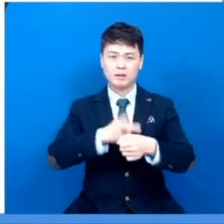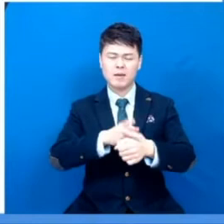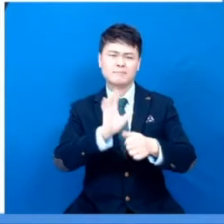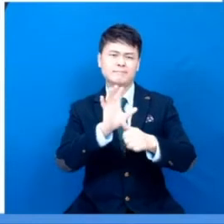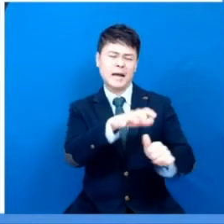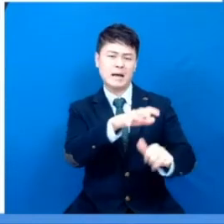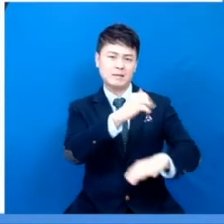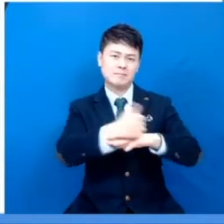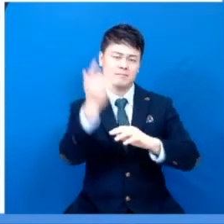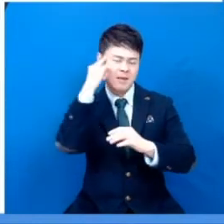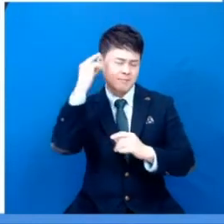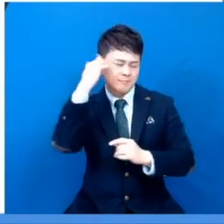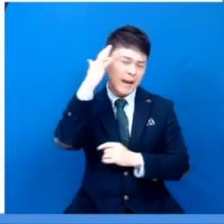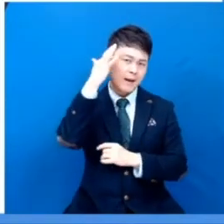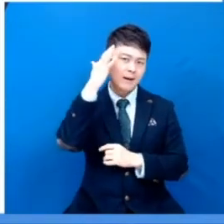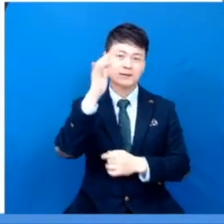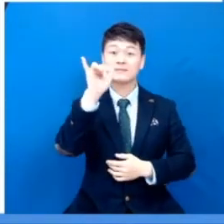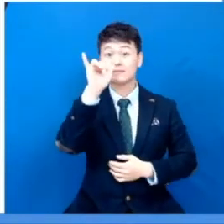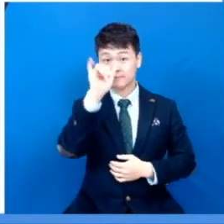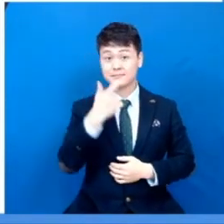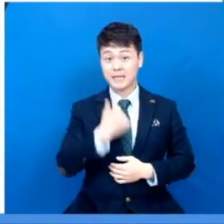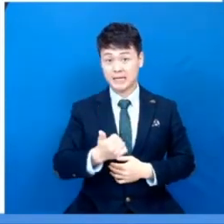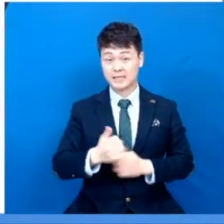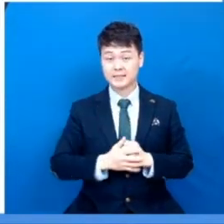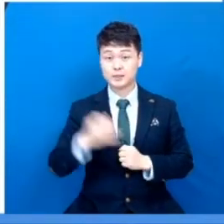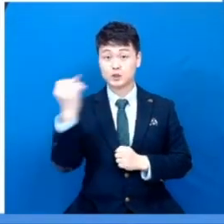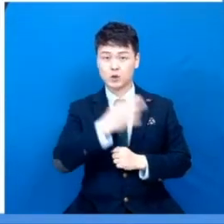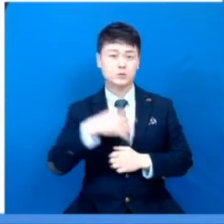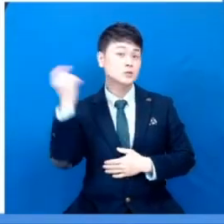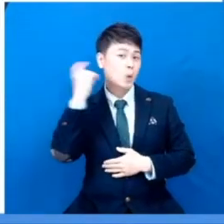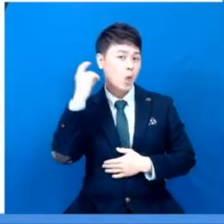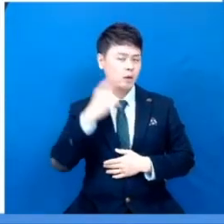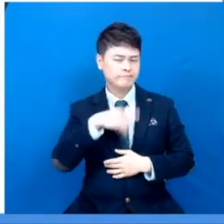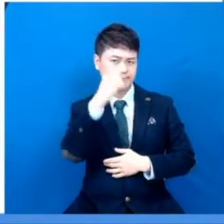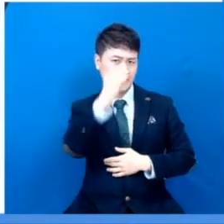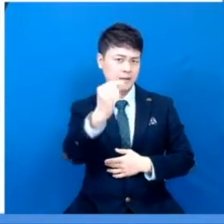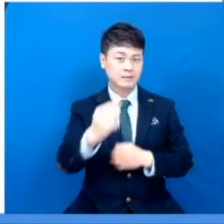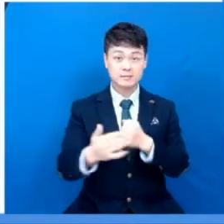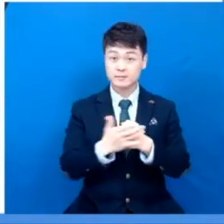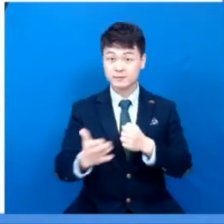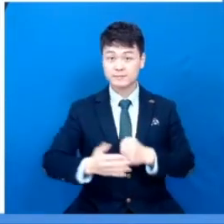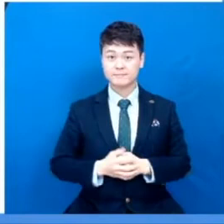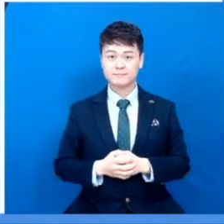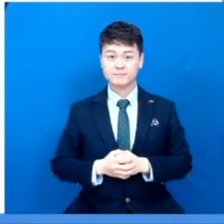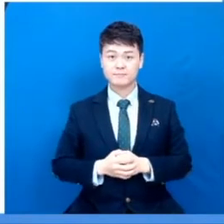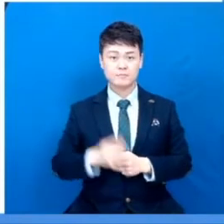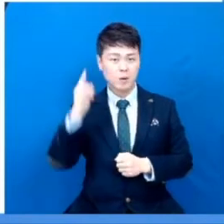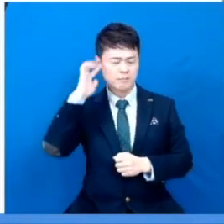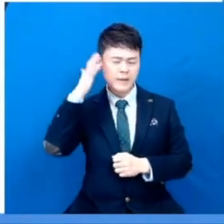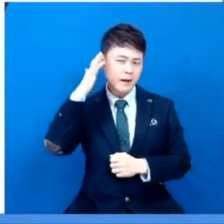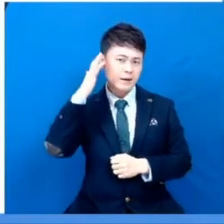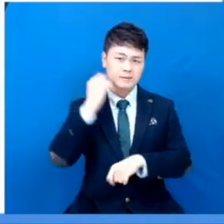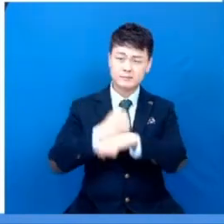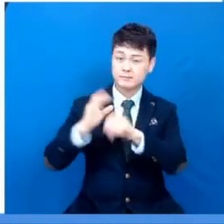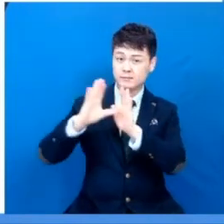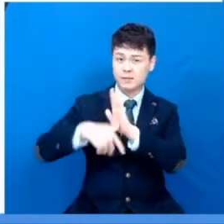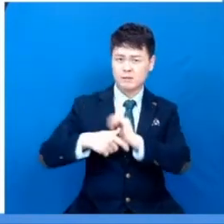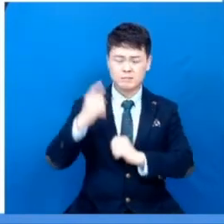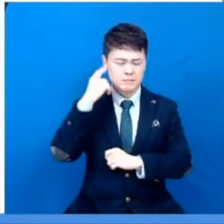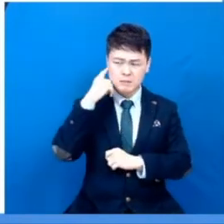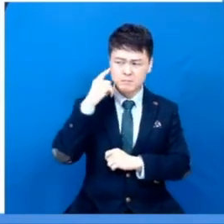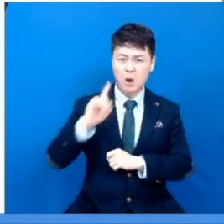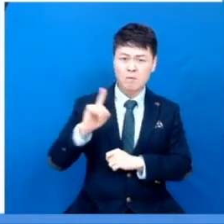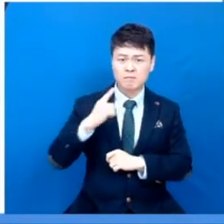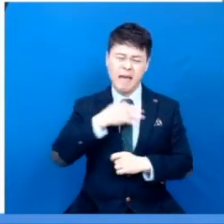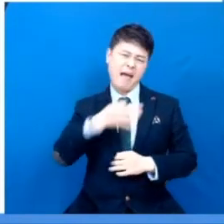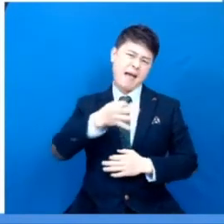트라우마 가 발생했습니다 또한 소리에 매우 민감하여 소음이 발생할 경우 소리를